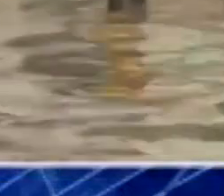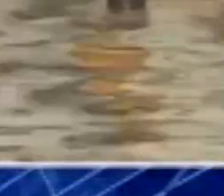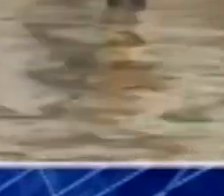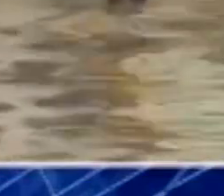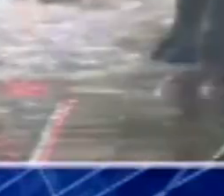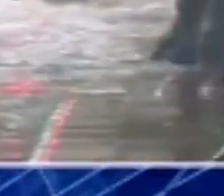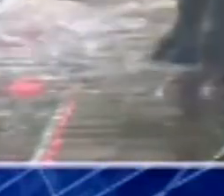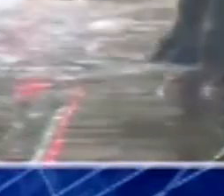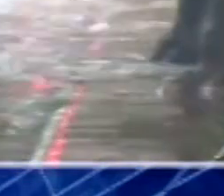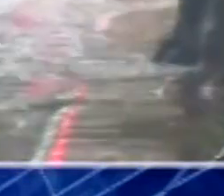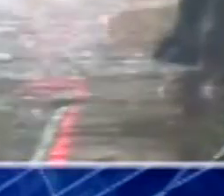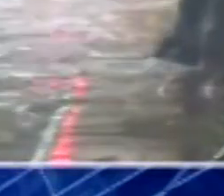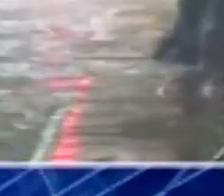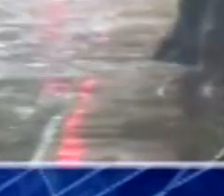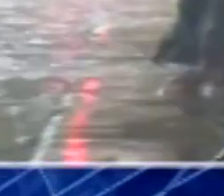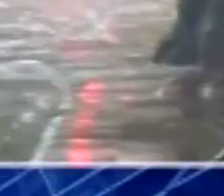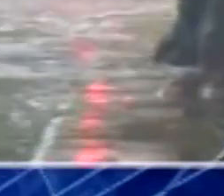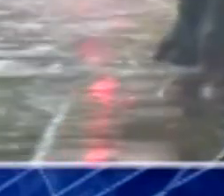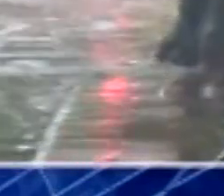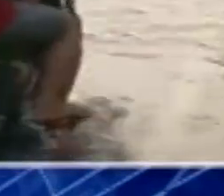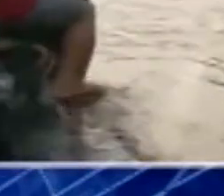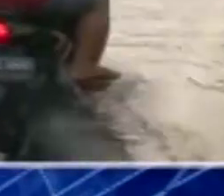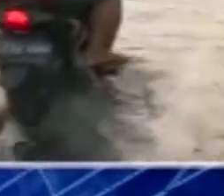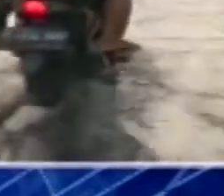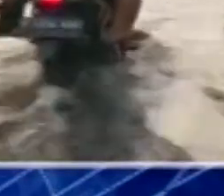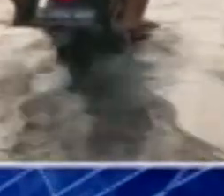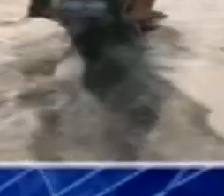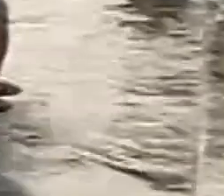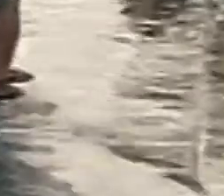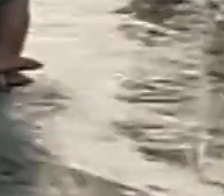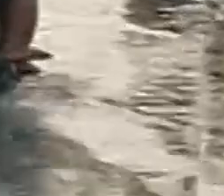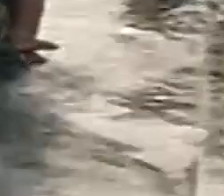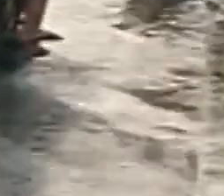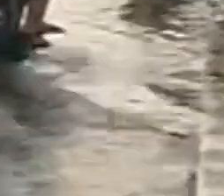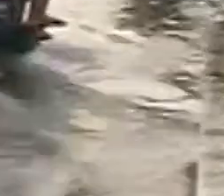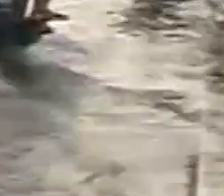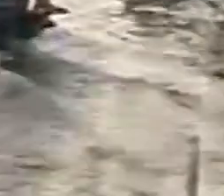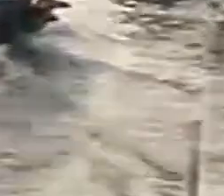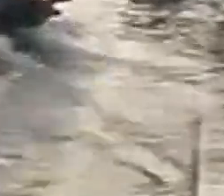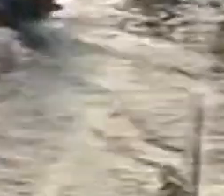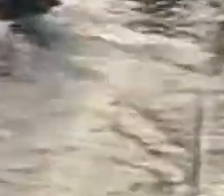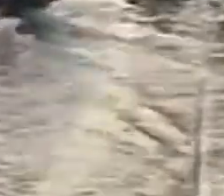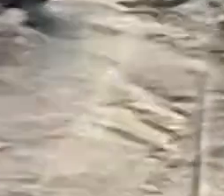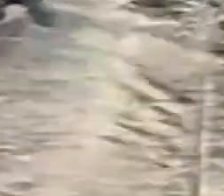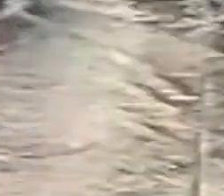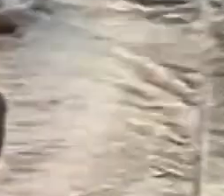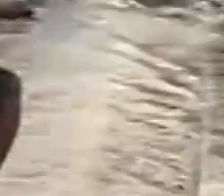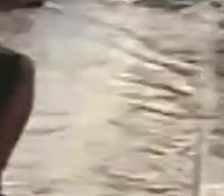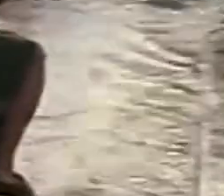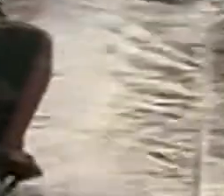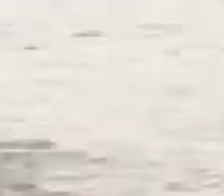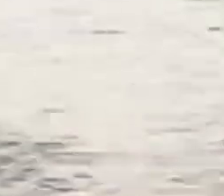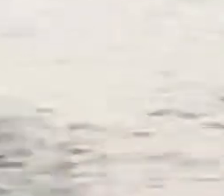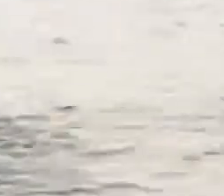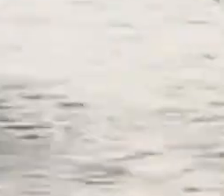juga terendam banjir seperti pada Sabtu pagi ketinggian air ini sudah diangka 20 hingga 30